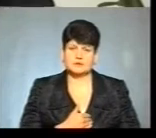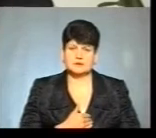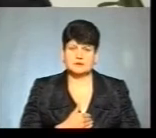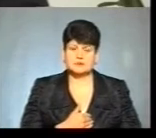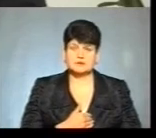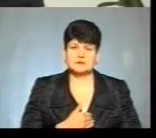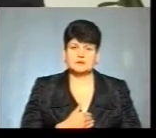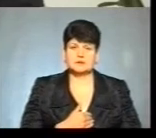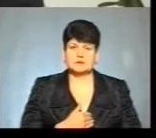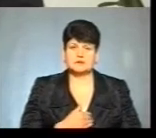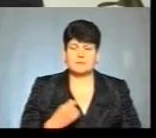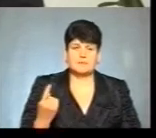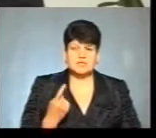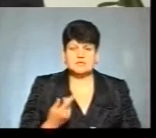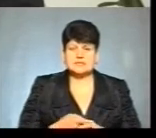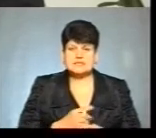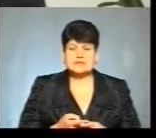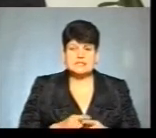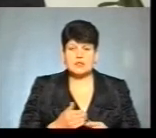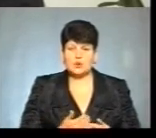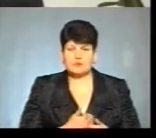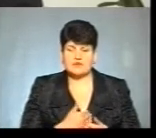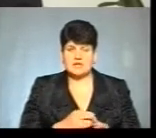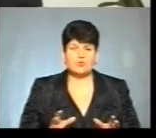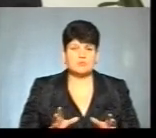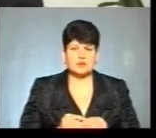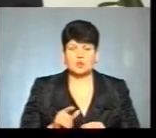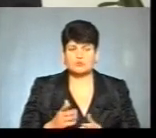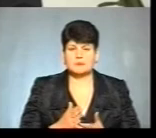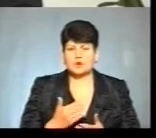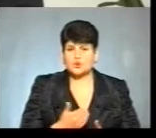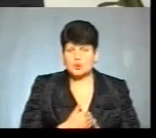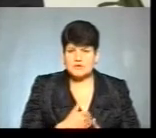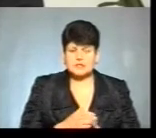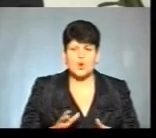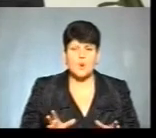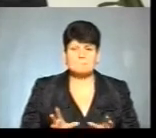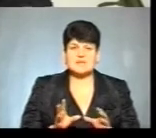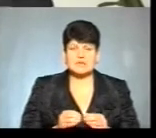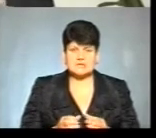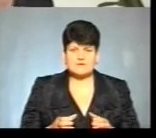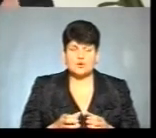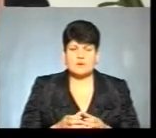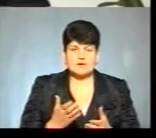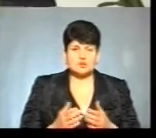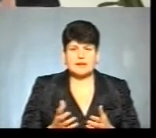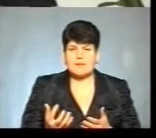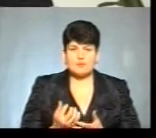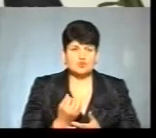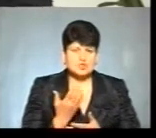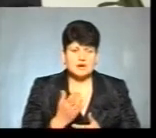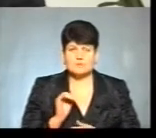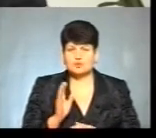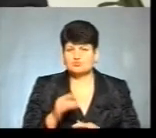об'єднання? Ну, перше це добровільне об'єднання, так? Люди мають хотіти об'єднатися перше в певні громади. Але якщо не виходить, бо можуть